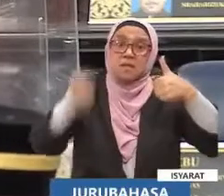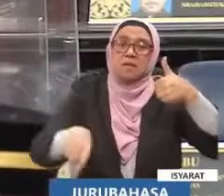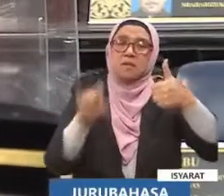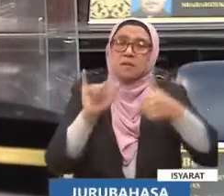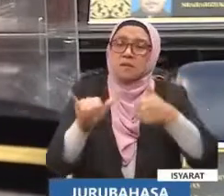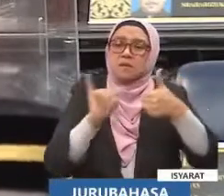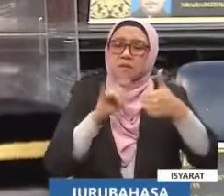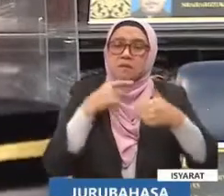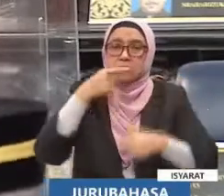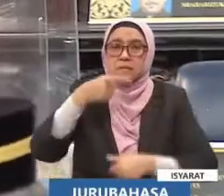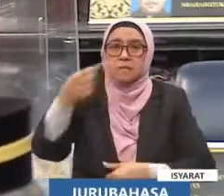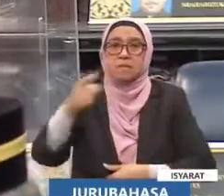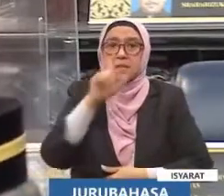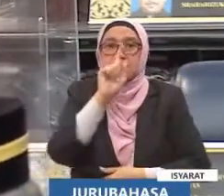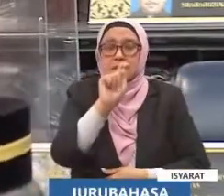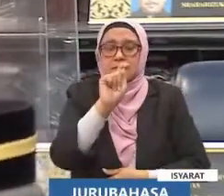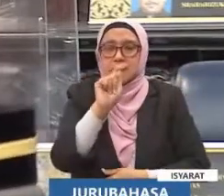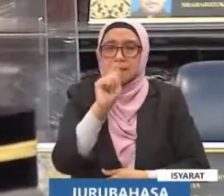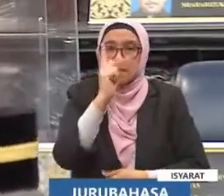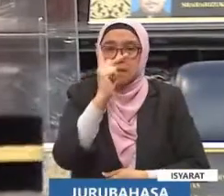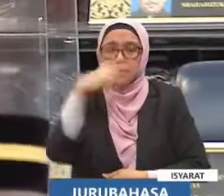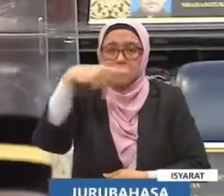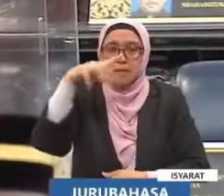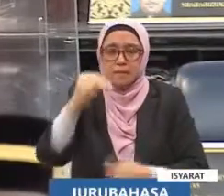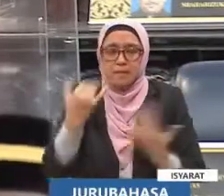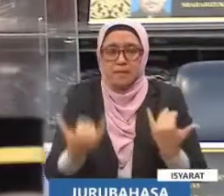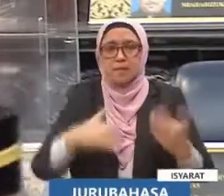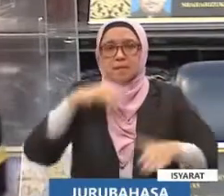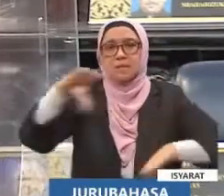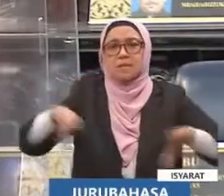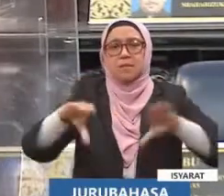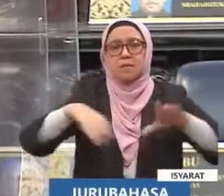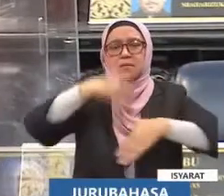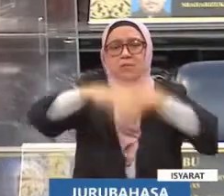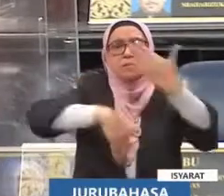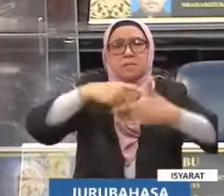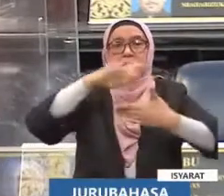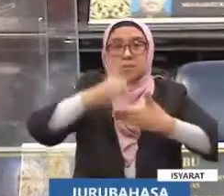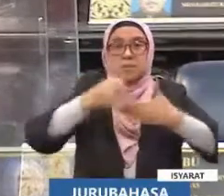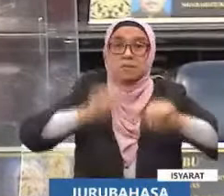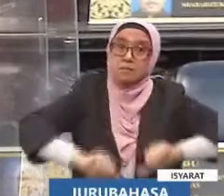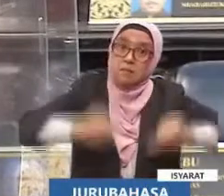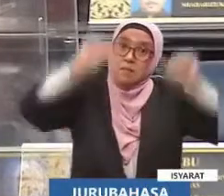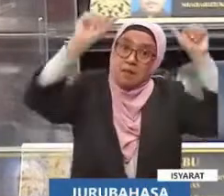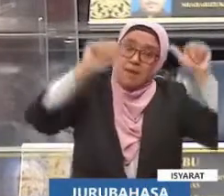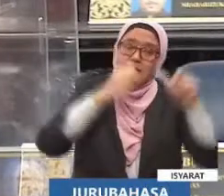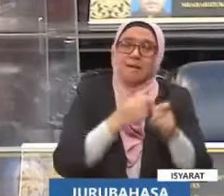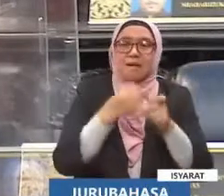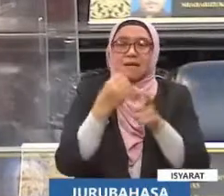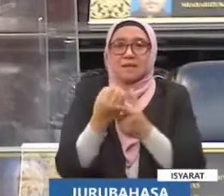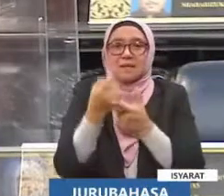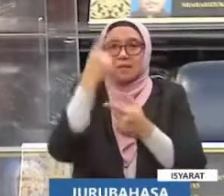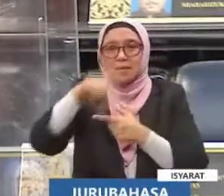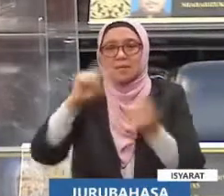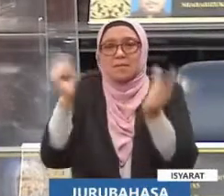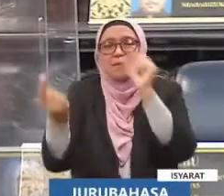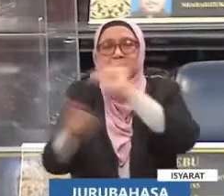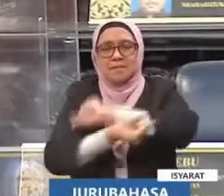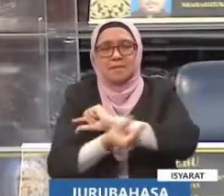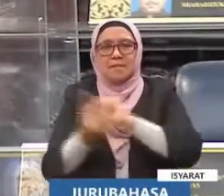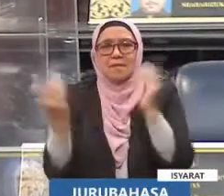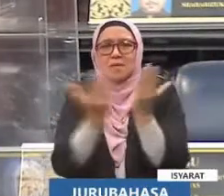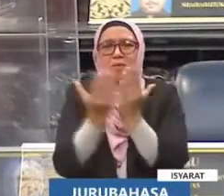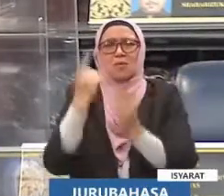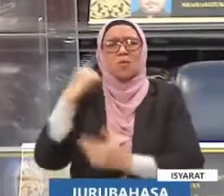kyb dalam melaksanakan mana-mana Project sama ada untuk mereka Raft walaupun dah menggantikan